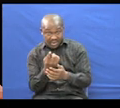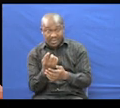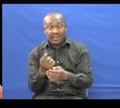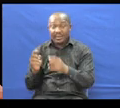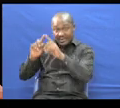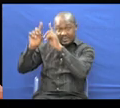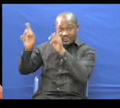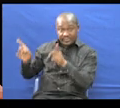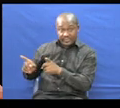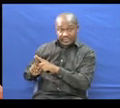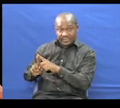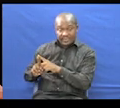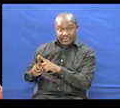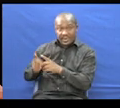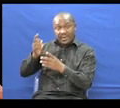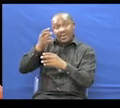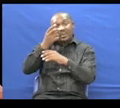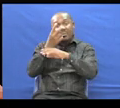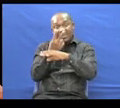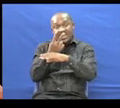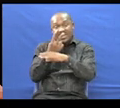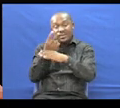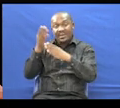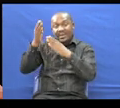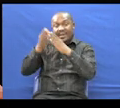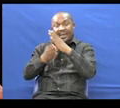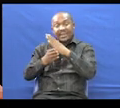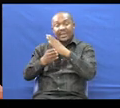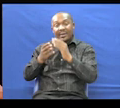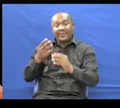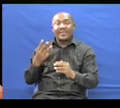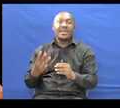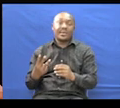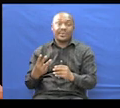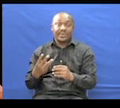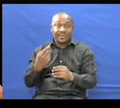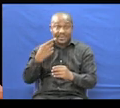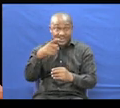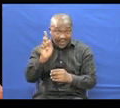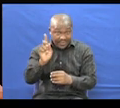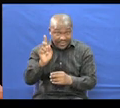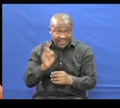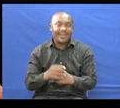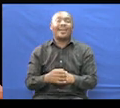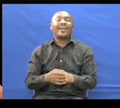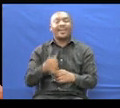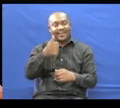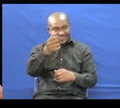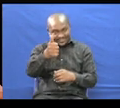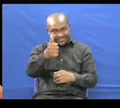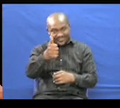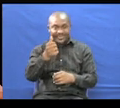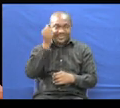katika vyumba vingapi? vitatu. Safi, aise, kumbe mnakumbuka